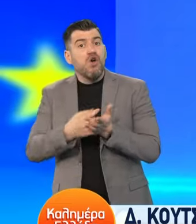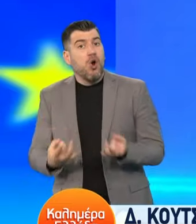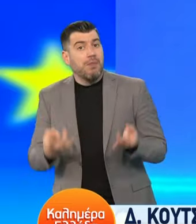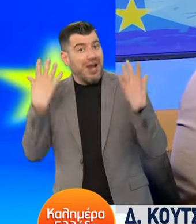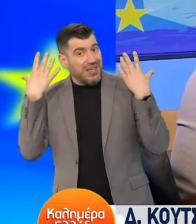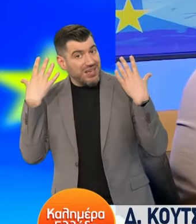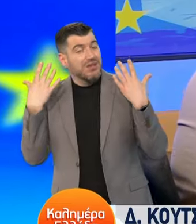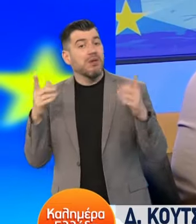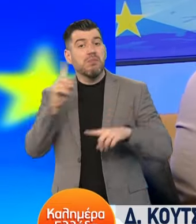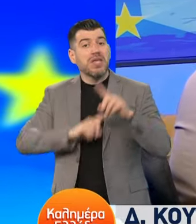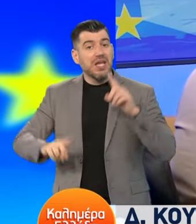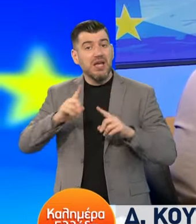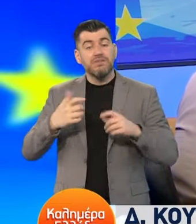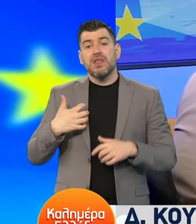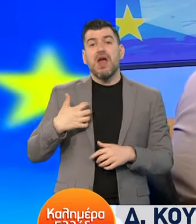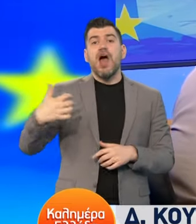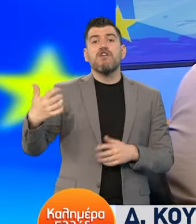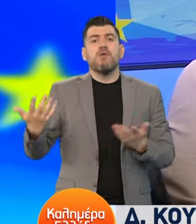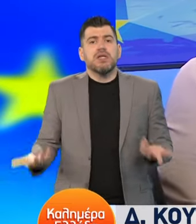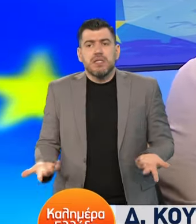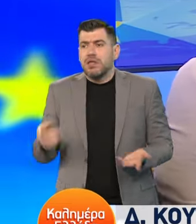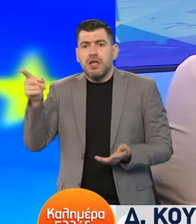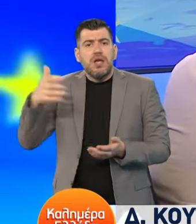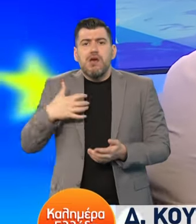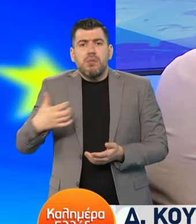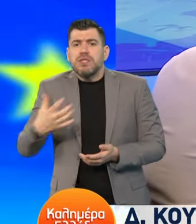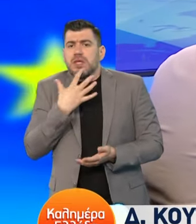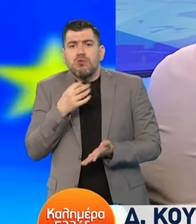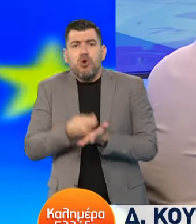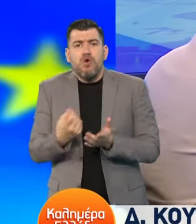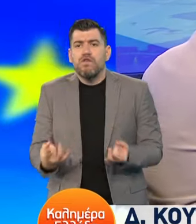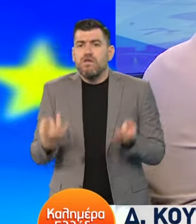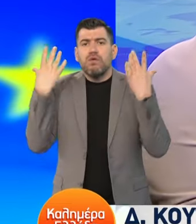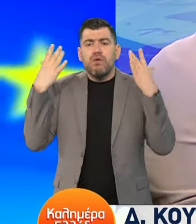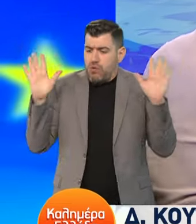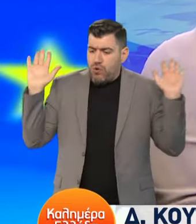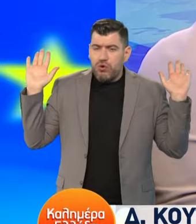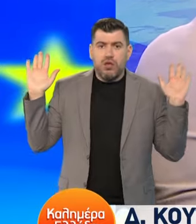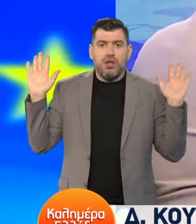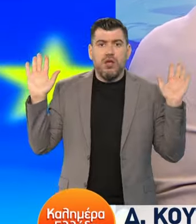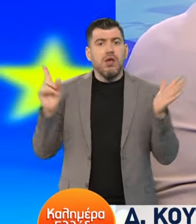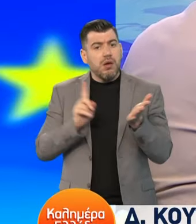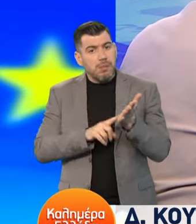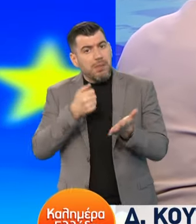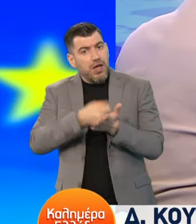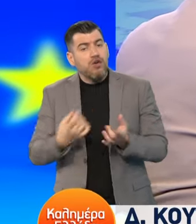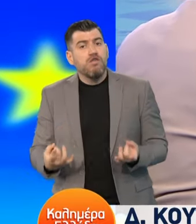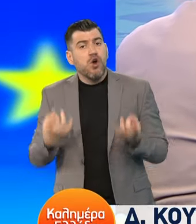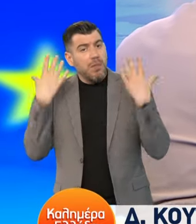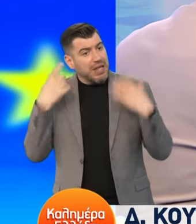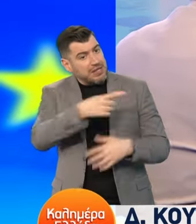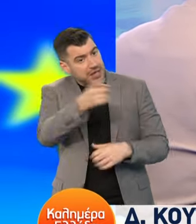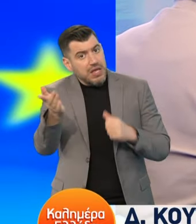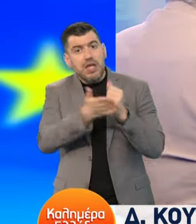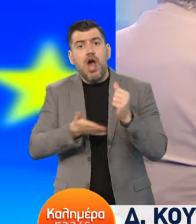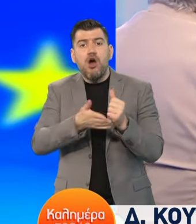λεφτά. Να μην φοροαπαλλάσει τους εφοπλιστές, να φοροαπαλλάξει στην πρόταση που έχουμε τους επειδή αγρότες, για παράδειγμα, για λεφτά, με πετρέλαιο.